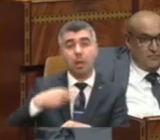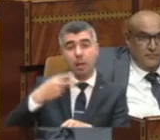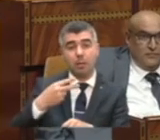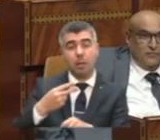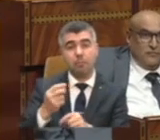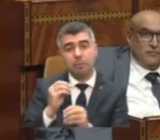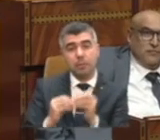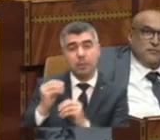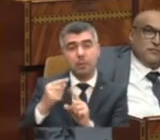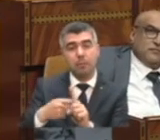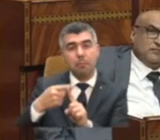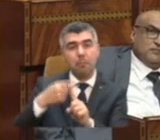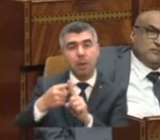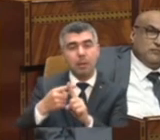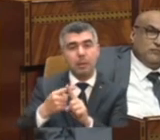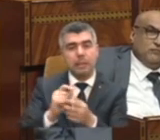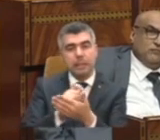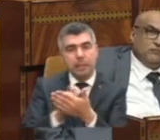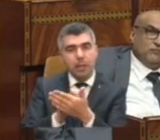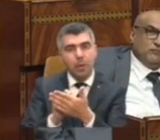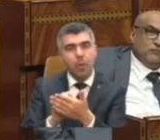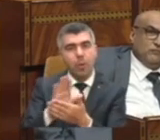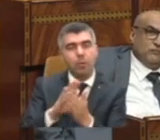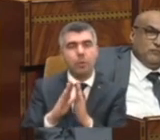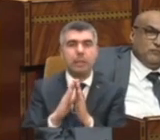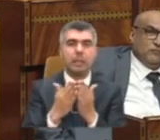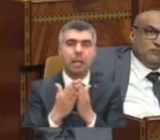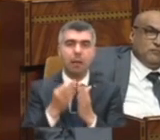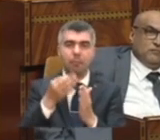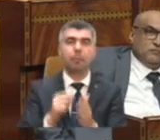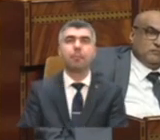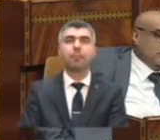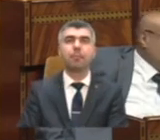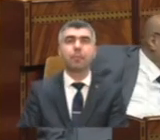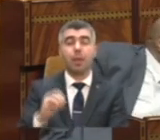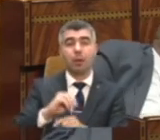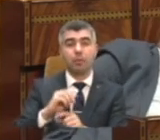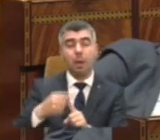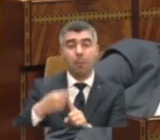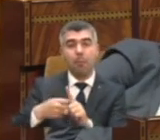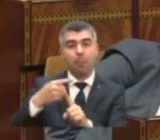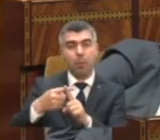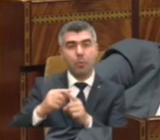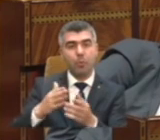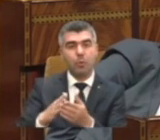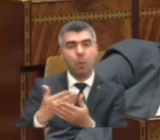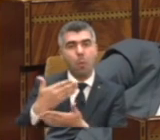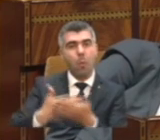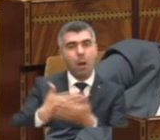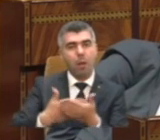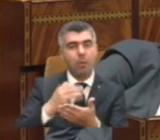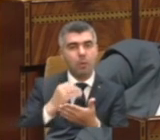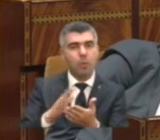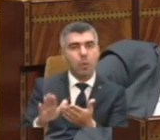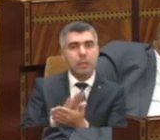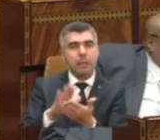من اسعار الادوات المدرسيه وخاصه الدفاتر، بدعوى ارتفاع تكلفه الورق وكلفة الطبع في